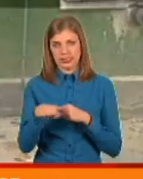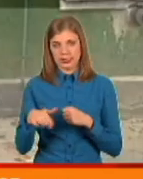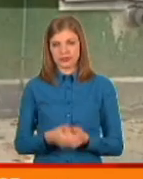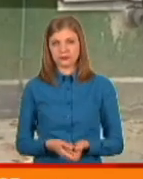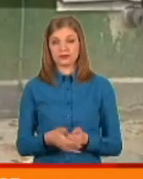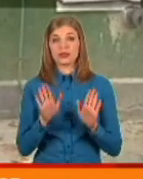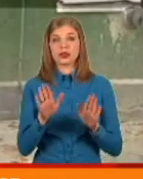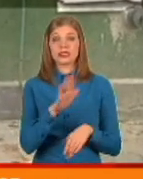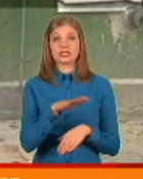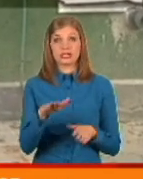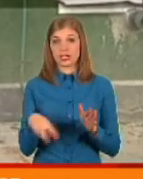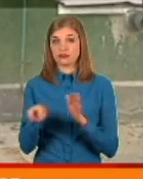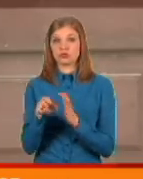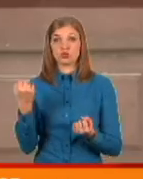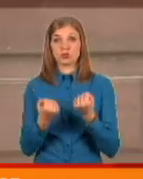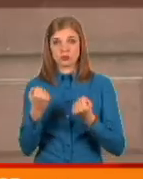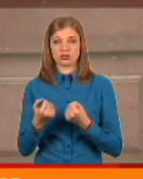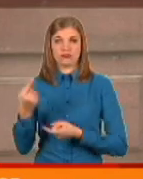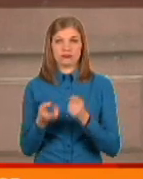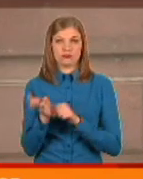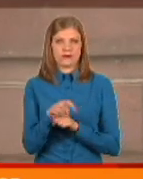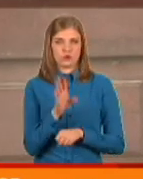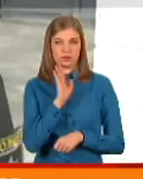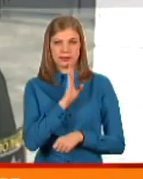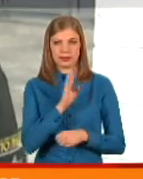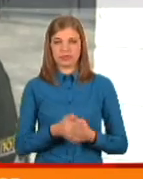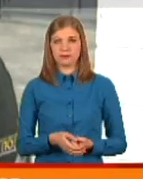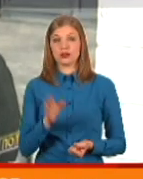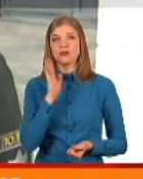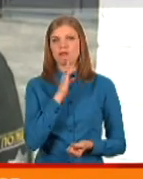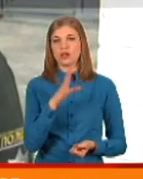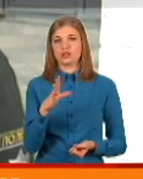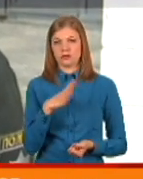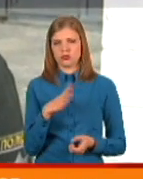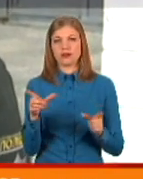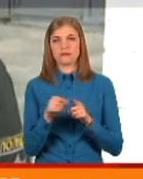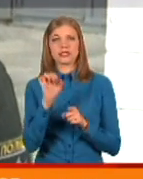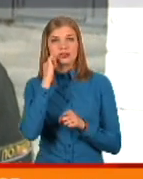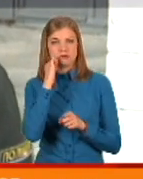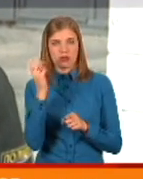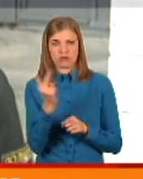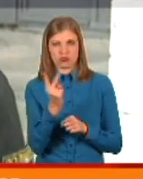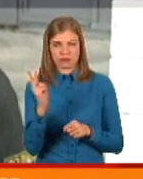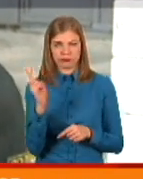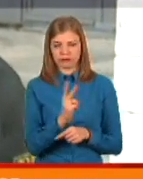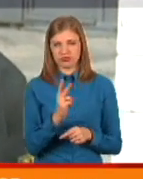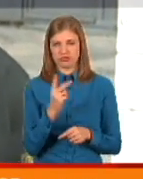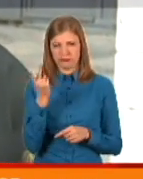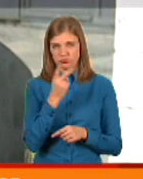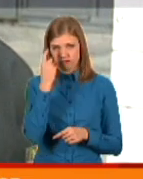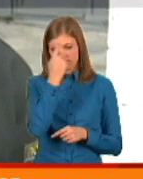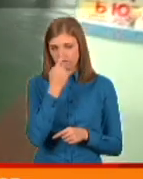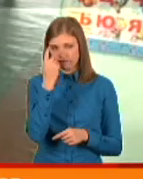дому. Щойно дітей посадили до машини, повернулася мати. Мать знаходилась місті зі своєю матір'ю, з бабушкою дітей, в стані